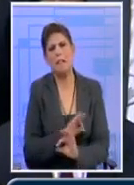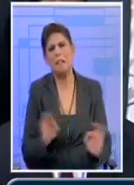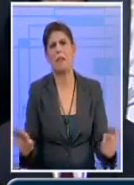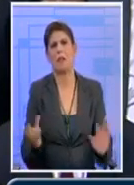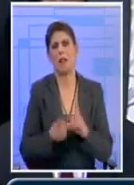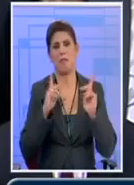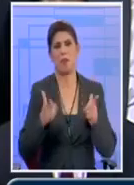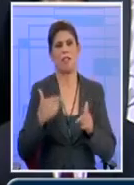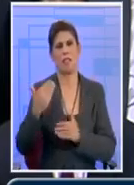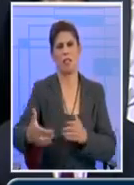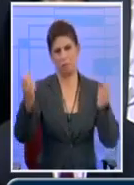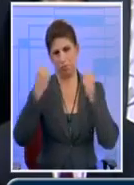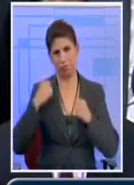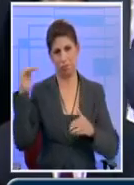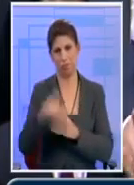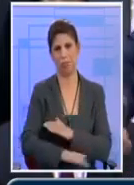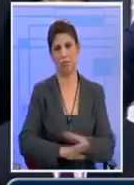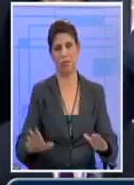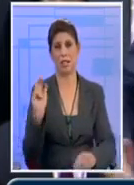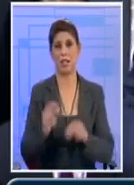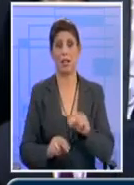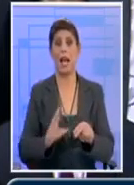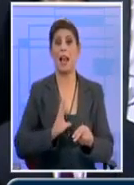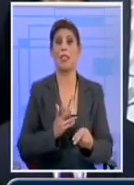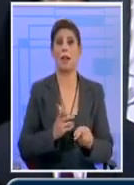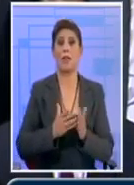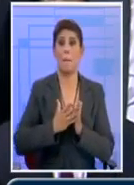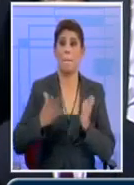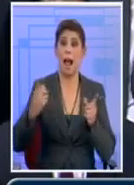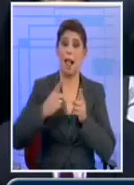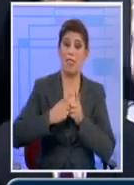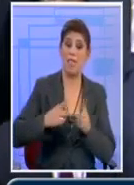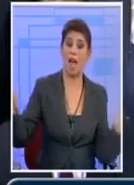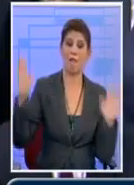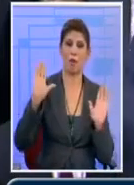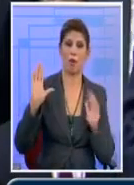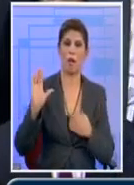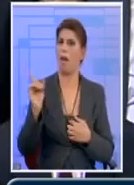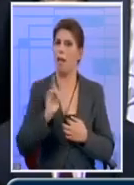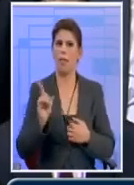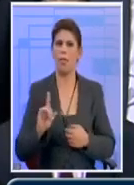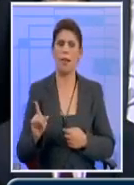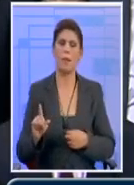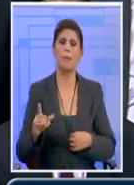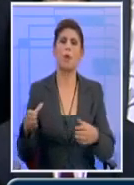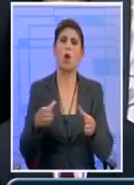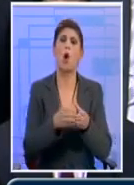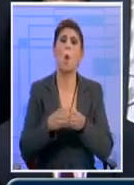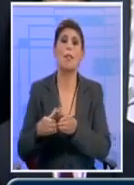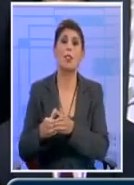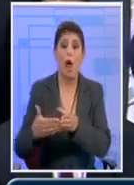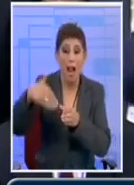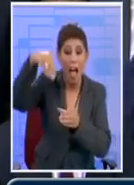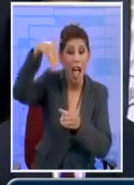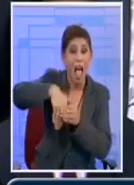τις εκλογές, αλλά δεν ήθελε να τις χάσει με μεγάλη διαφορά. Δεν ήταν ούτε καν το κομματικό της συμφέρον, αλλά το